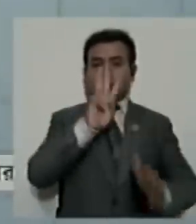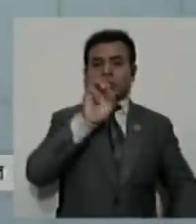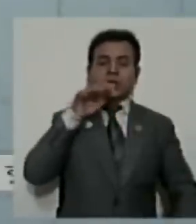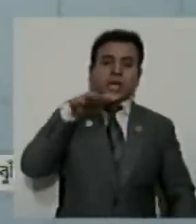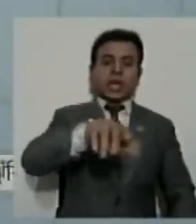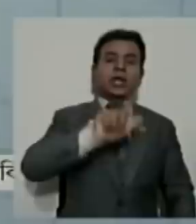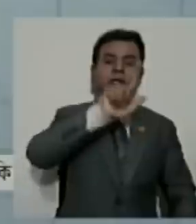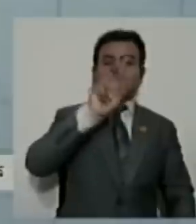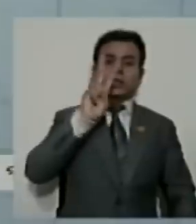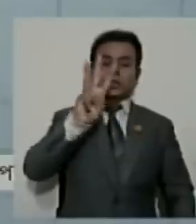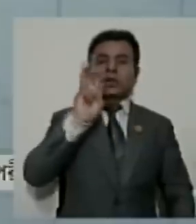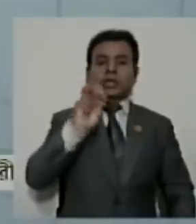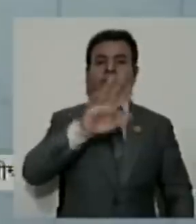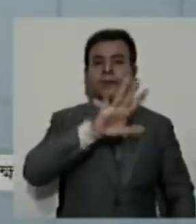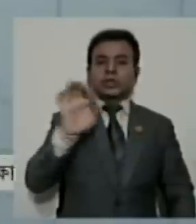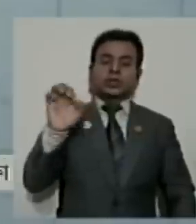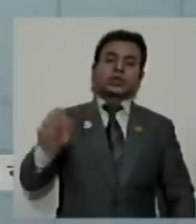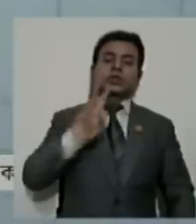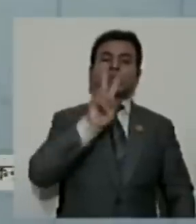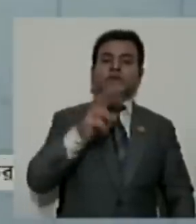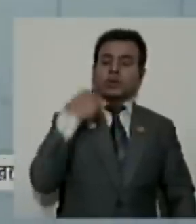হয়েছে, যেটা সংখ্যা গত 24 ঘন্টায়